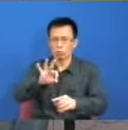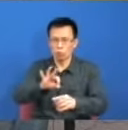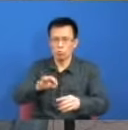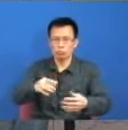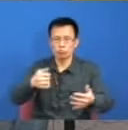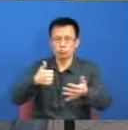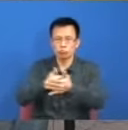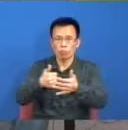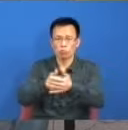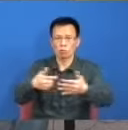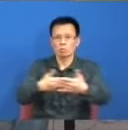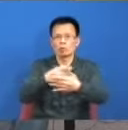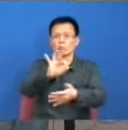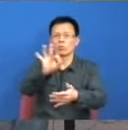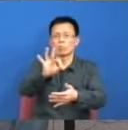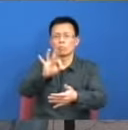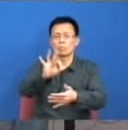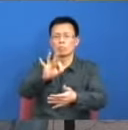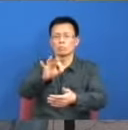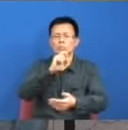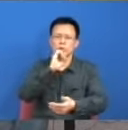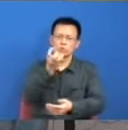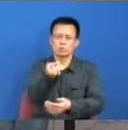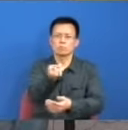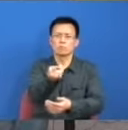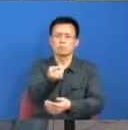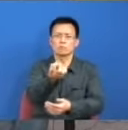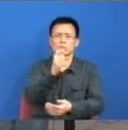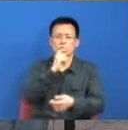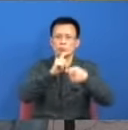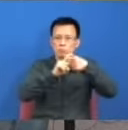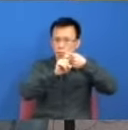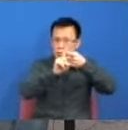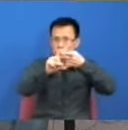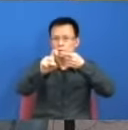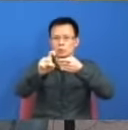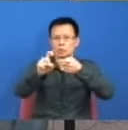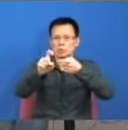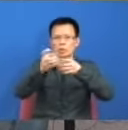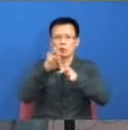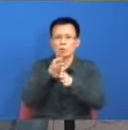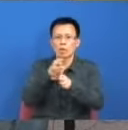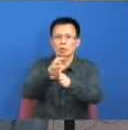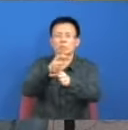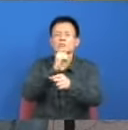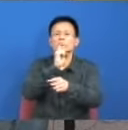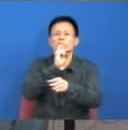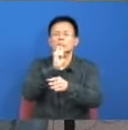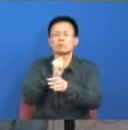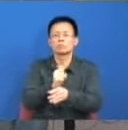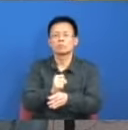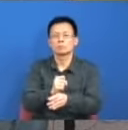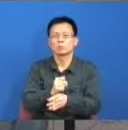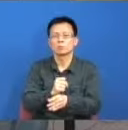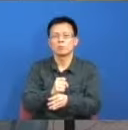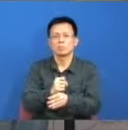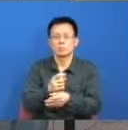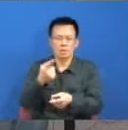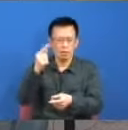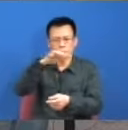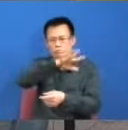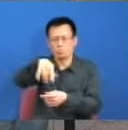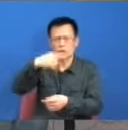真的 有些啦，你有幾部電車有兩部巴士這樣咯， 是 因為你大家都知道其